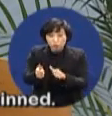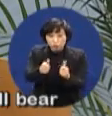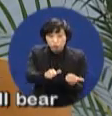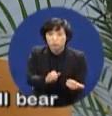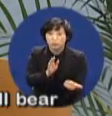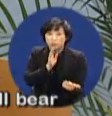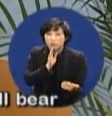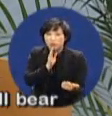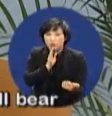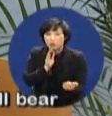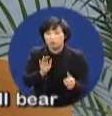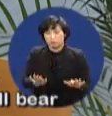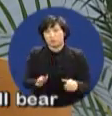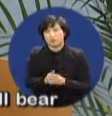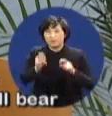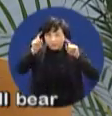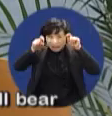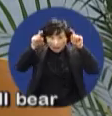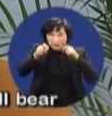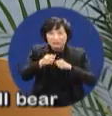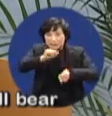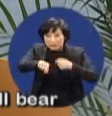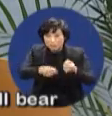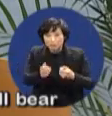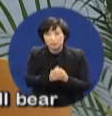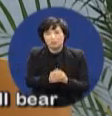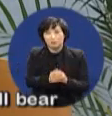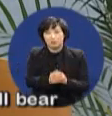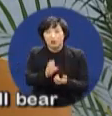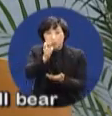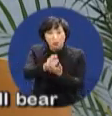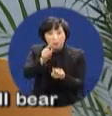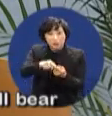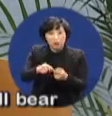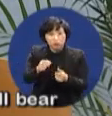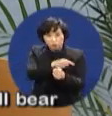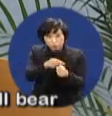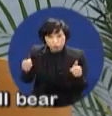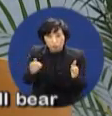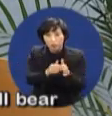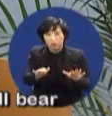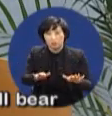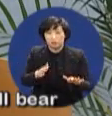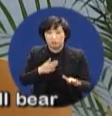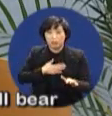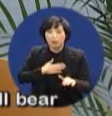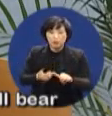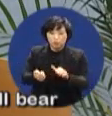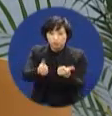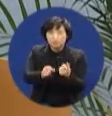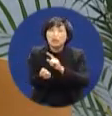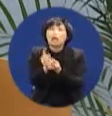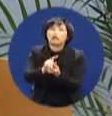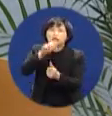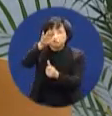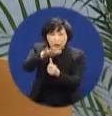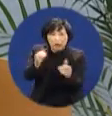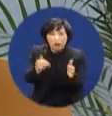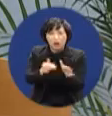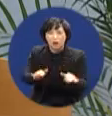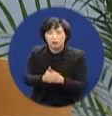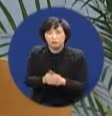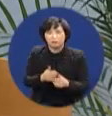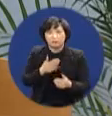하는데 이 양을 짐승을 법대로 죽여서 내 죽음을 대신합니다.